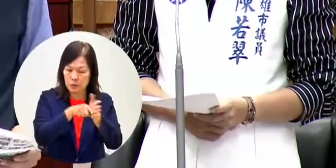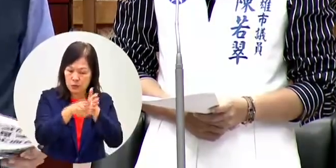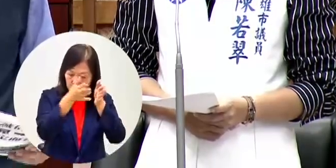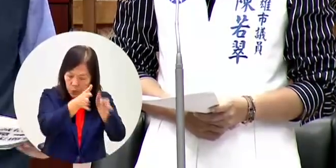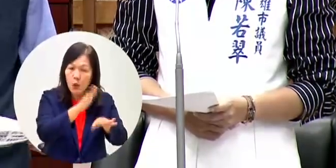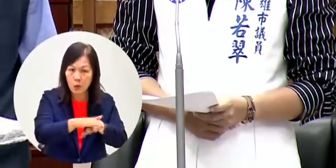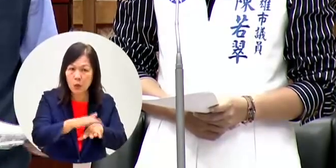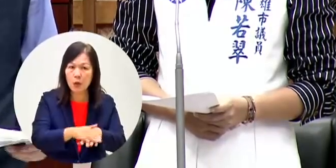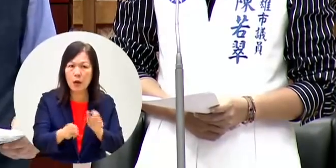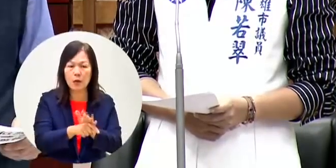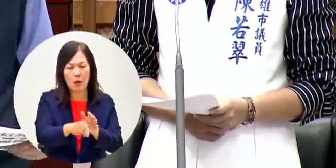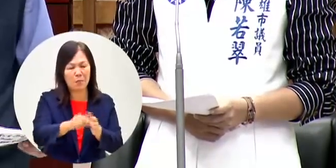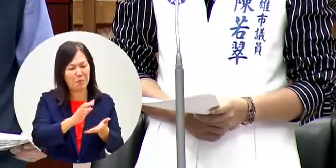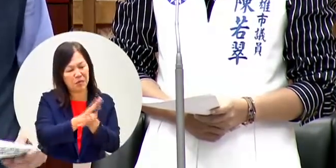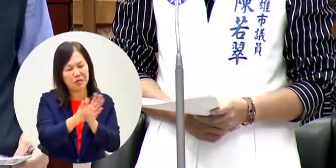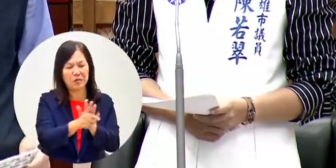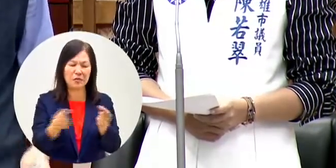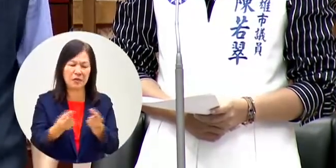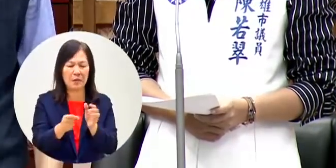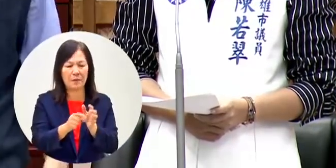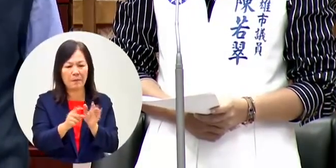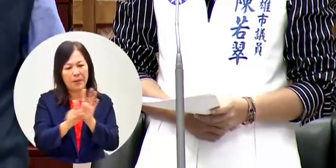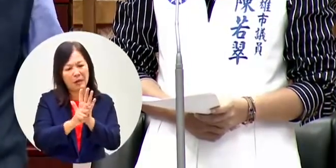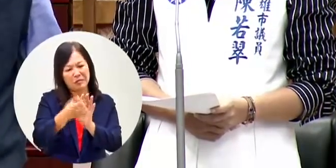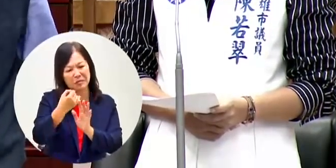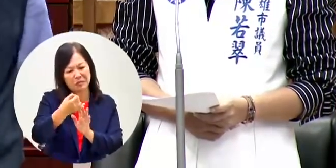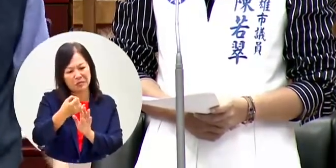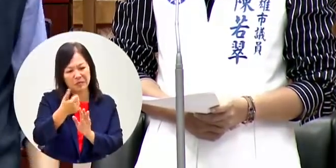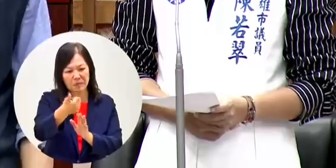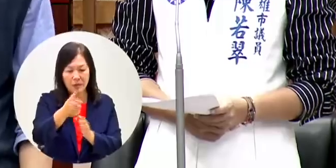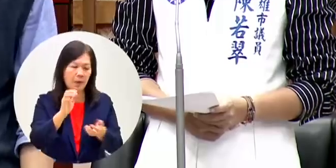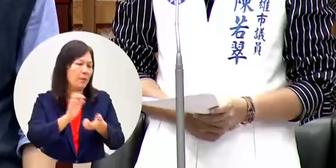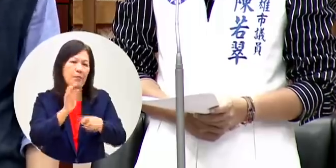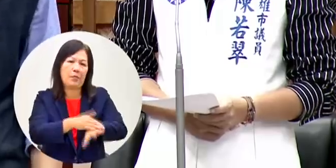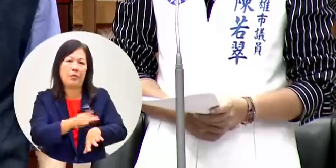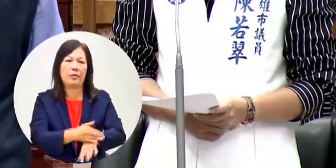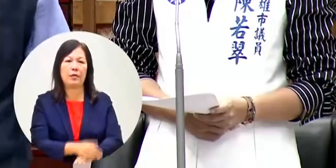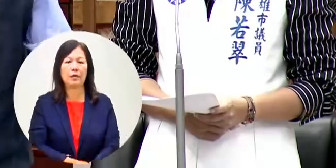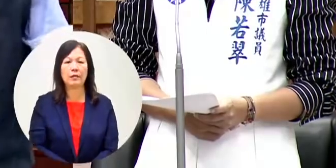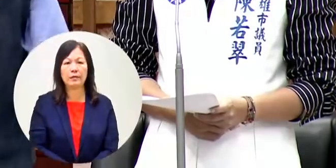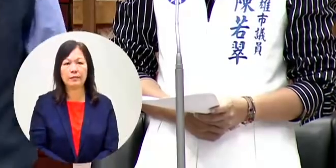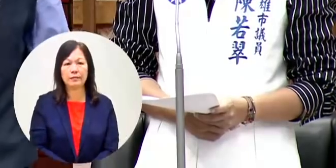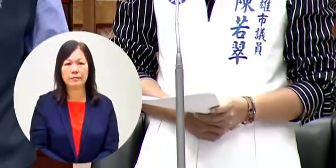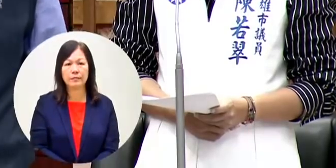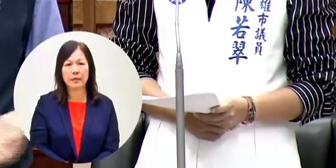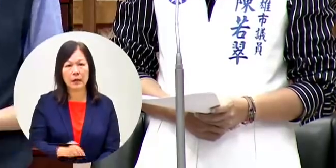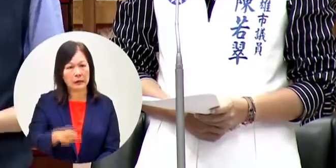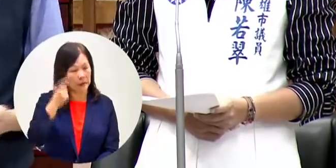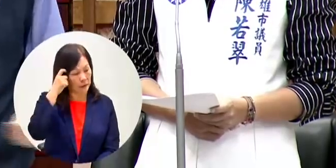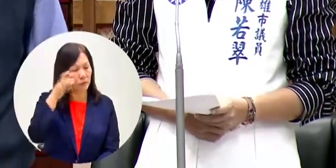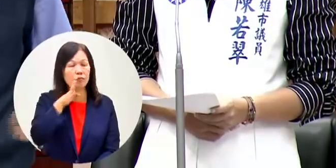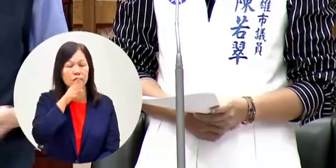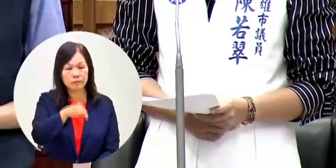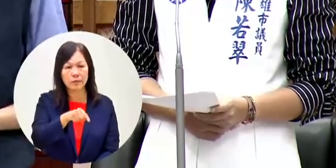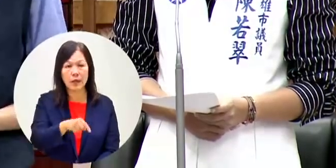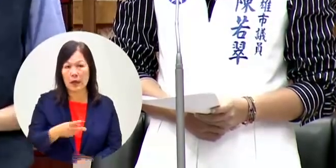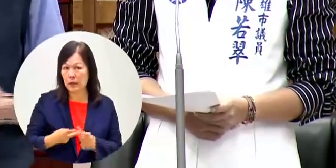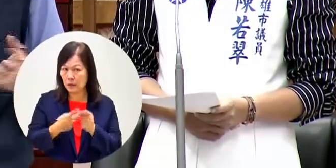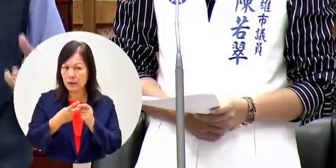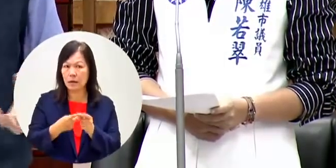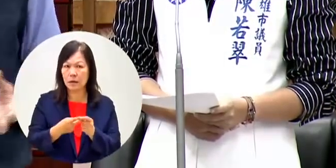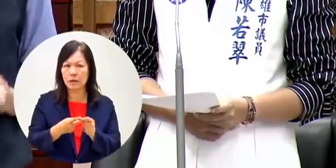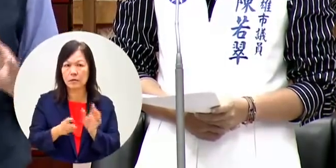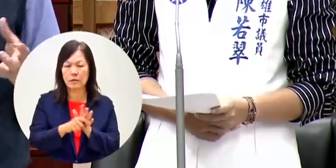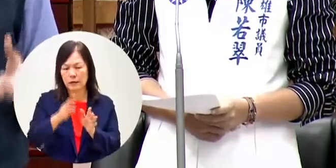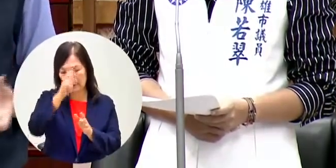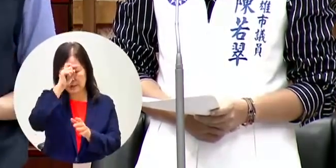我很认我的认我的想法是这样的。第二，刚才议员特别要求留任的8位站起来，我